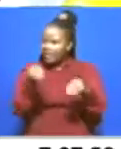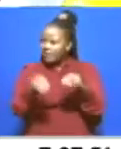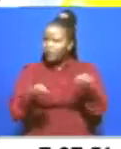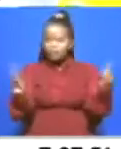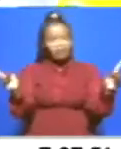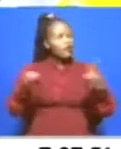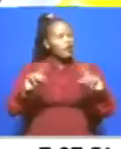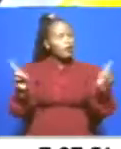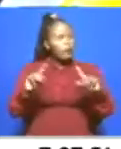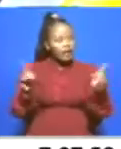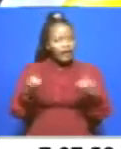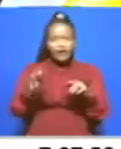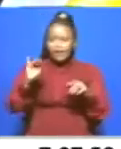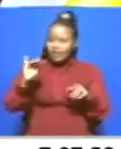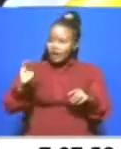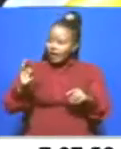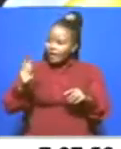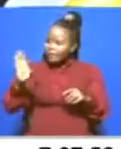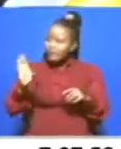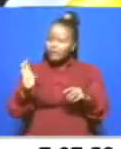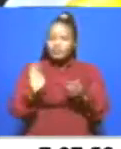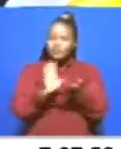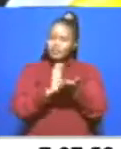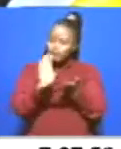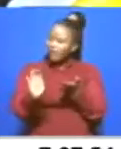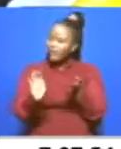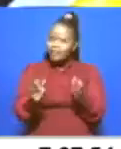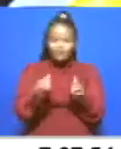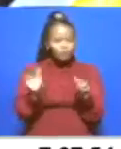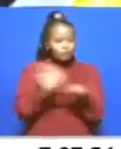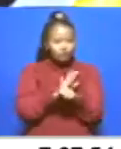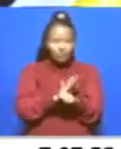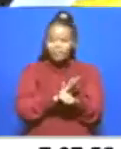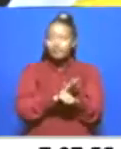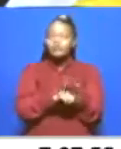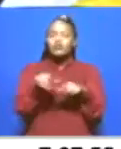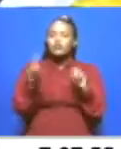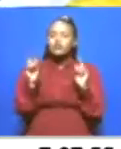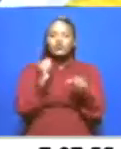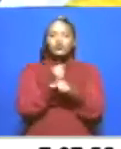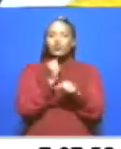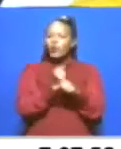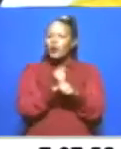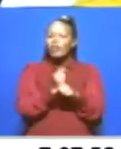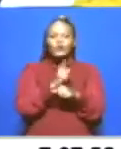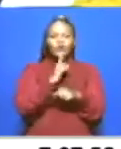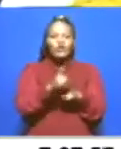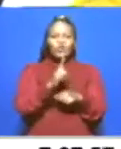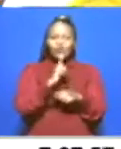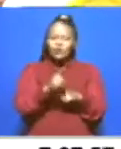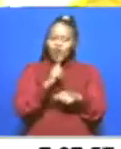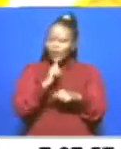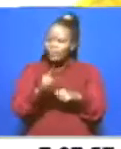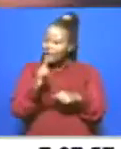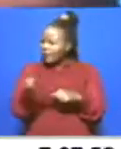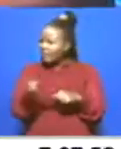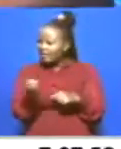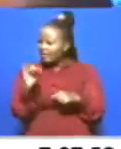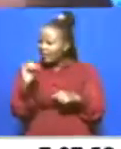funded and IEBC is properly led. Hamuna kazi ya kuambia IEBC kile watafanya.